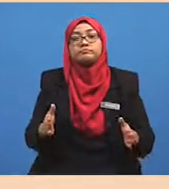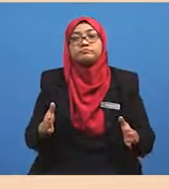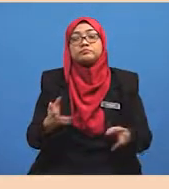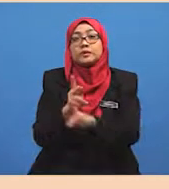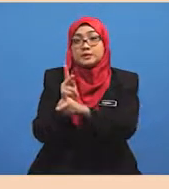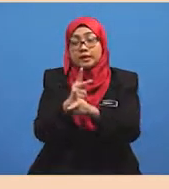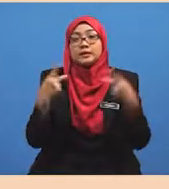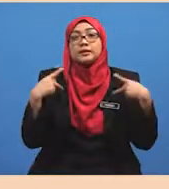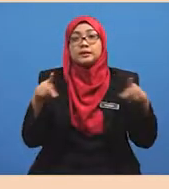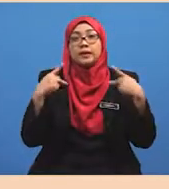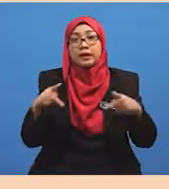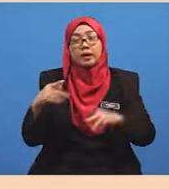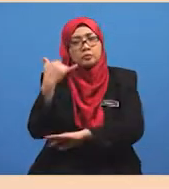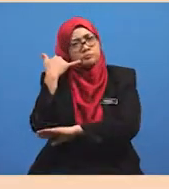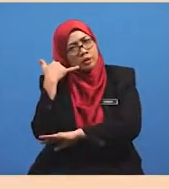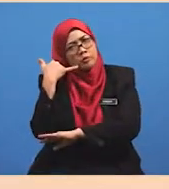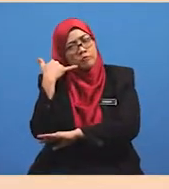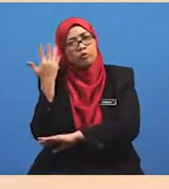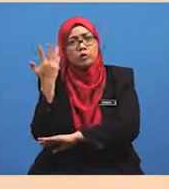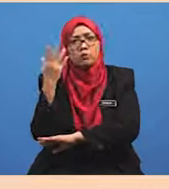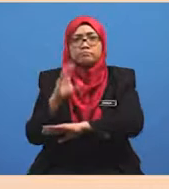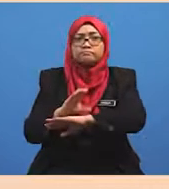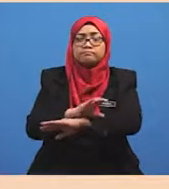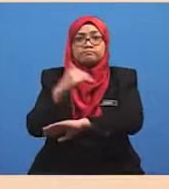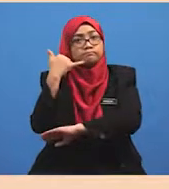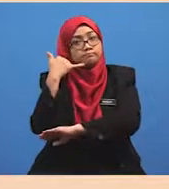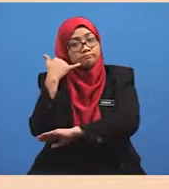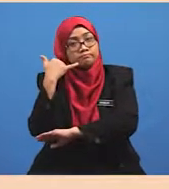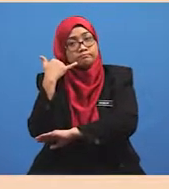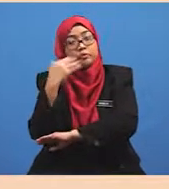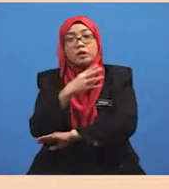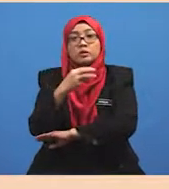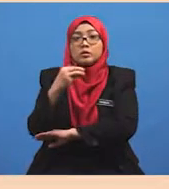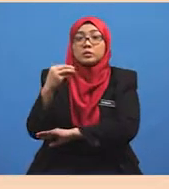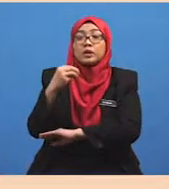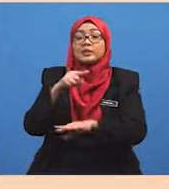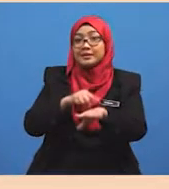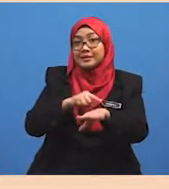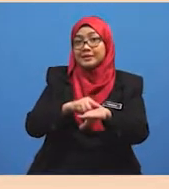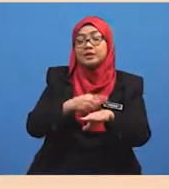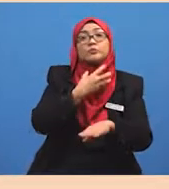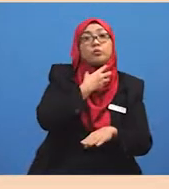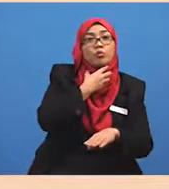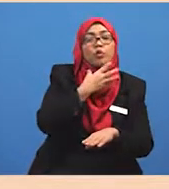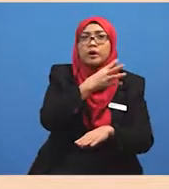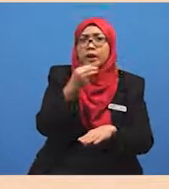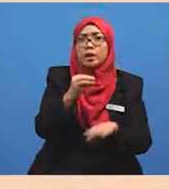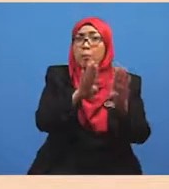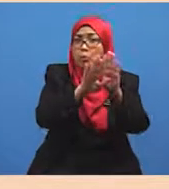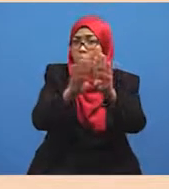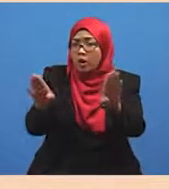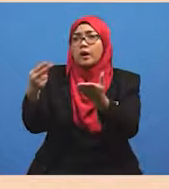Lumpur mampu g1dan kicauan dibela dengan